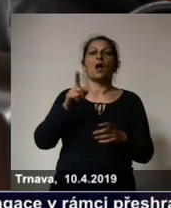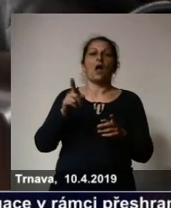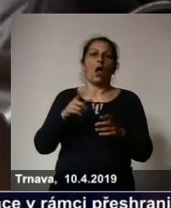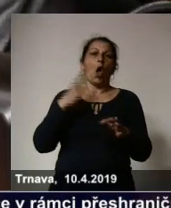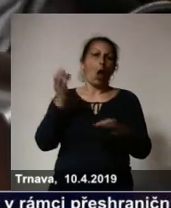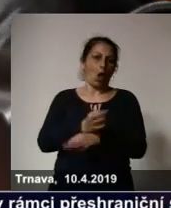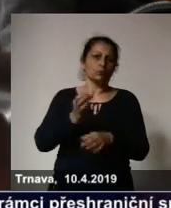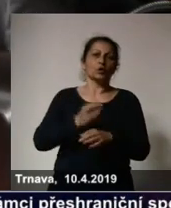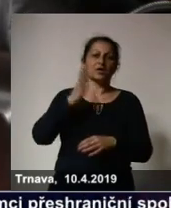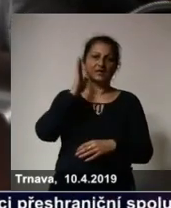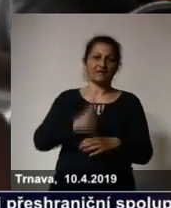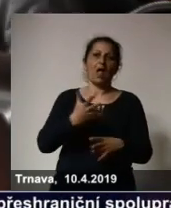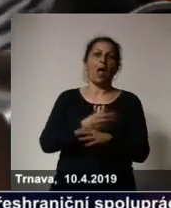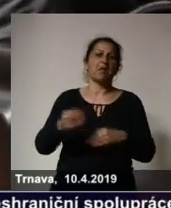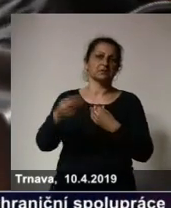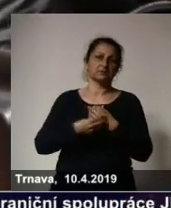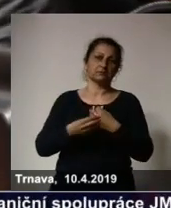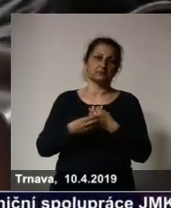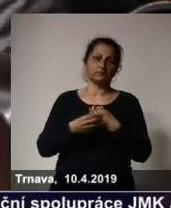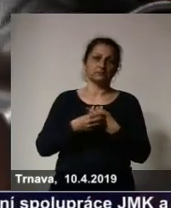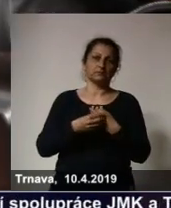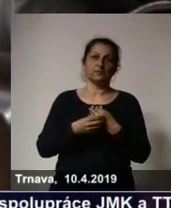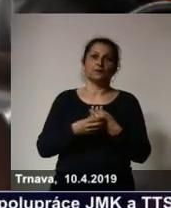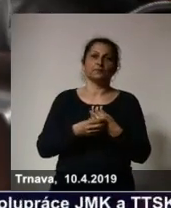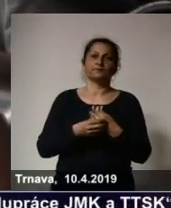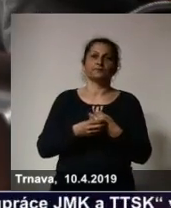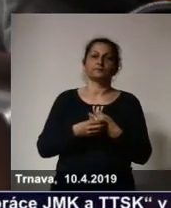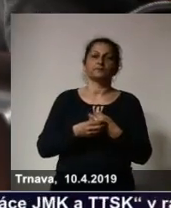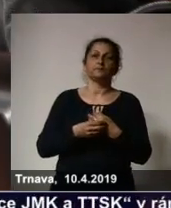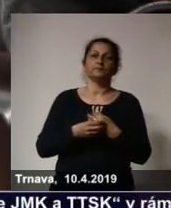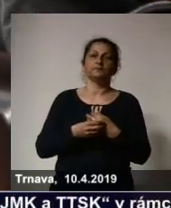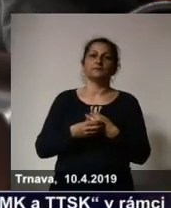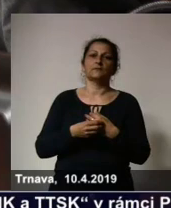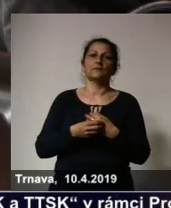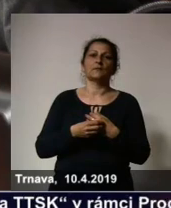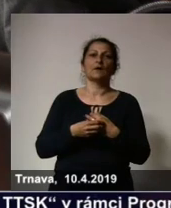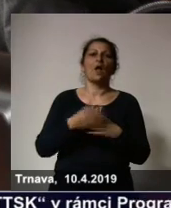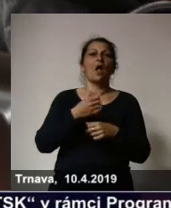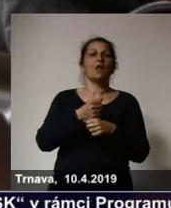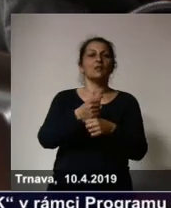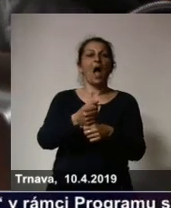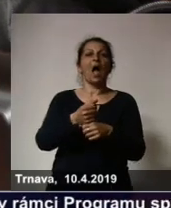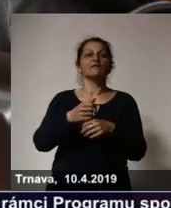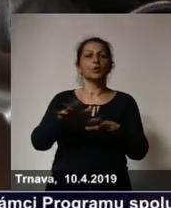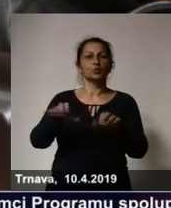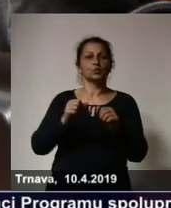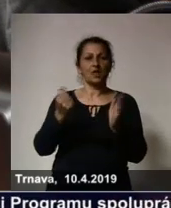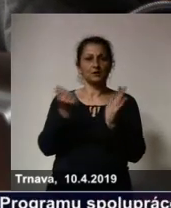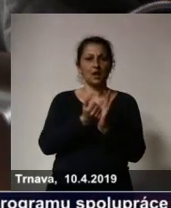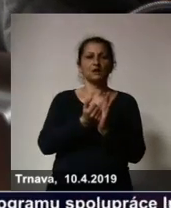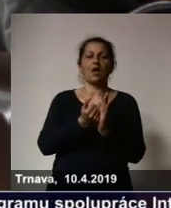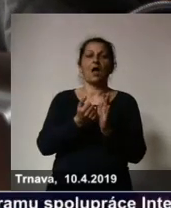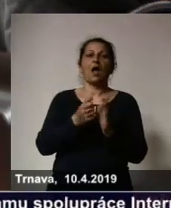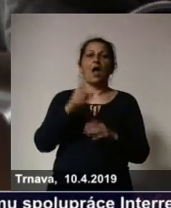bez pripomienok. Návrh uznesenia je, že zastupiteľstvo Trnavského